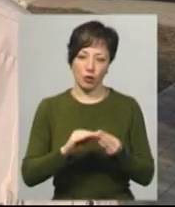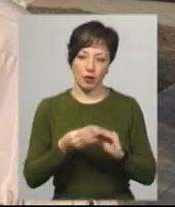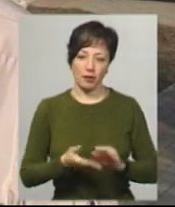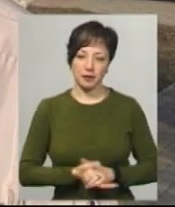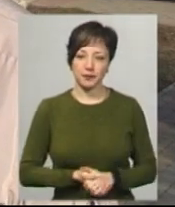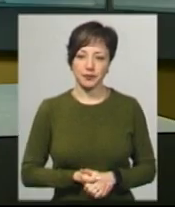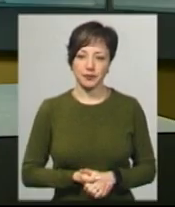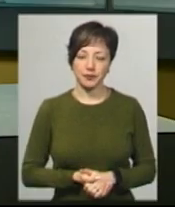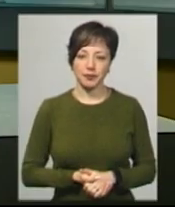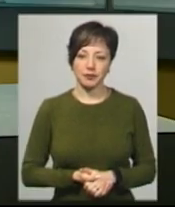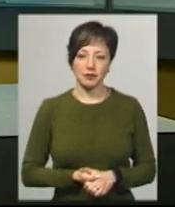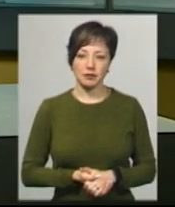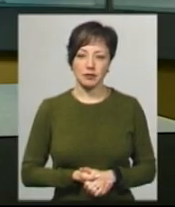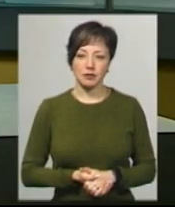проблеми.